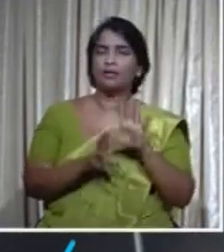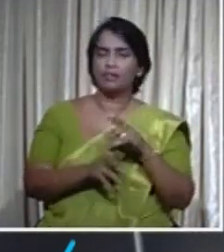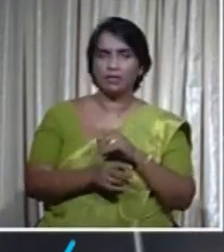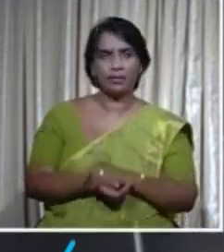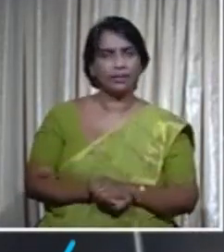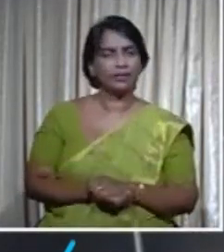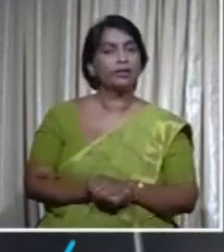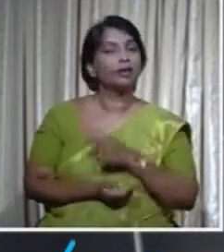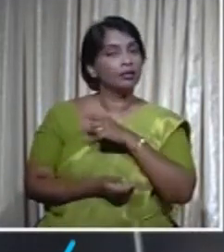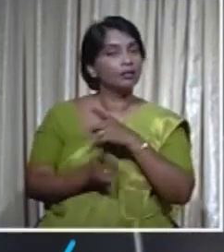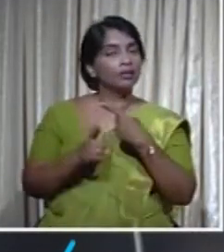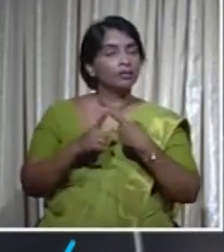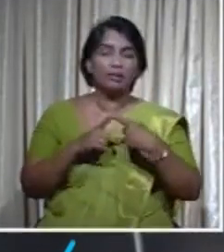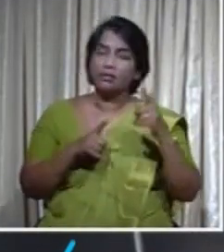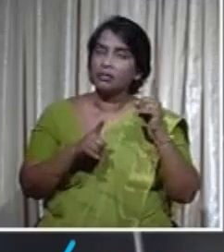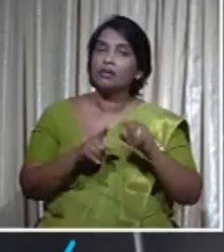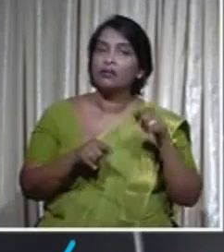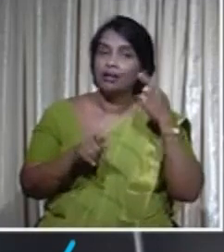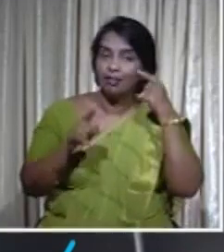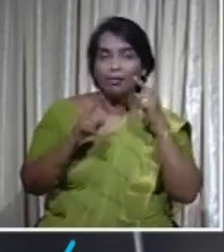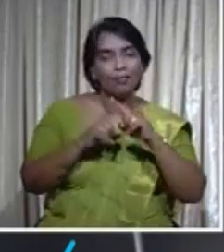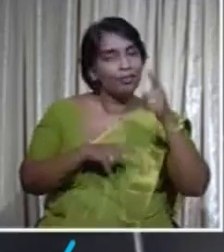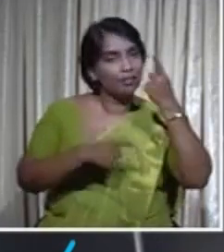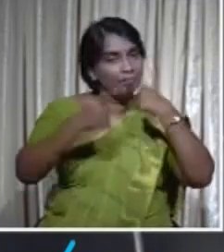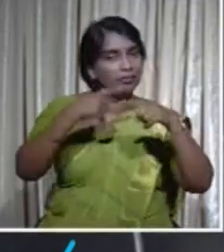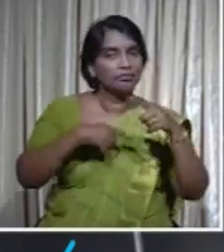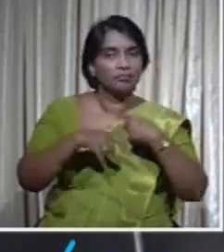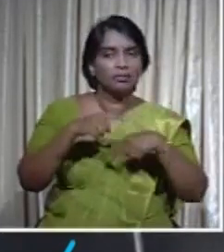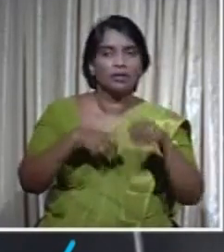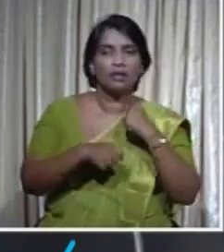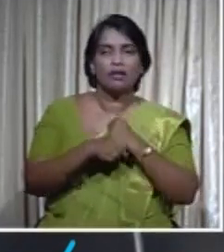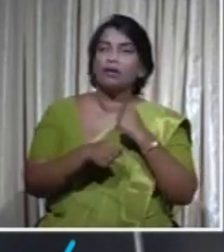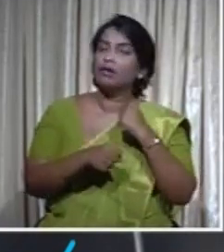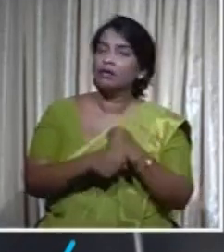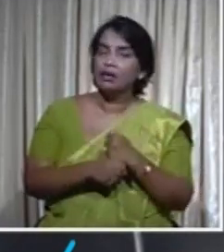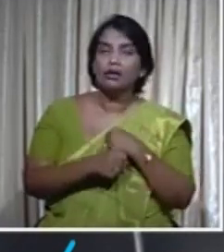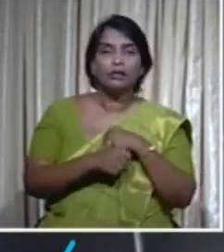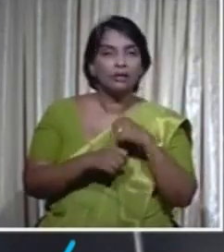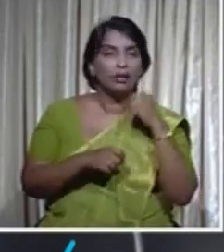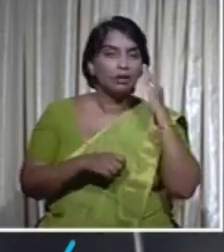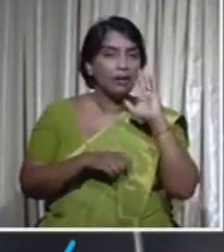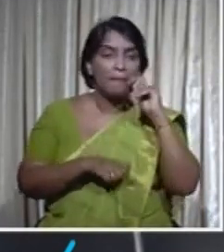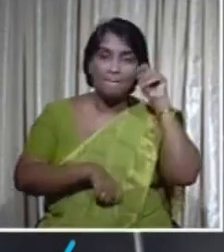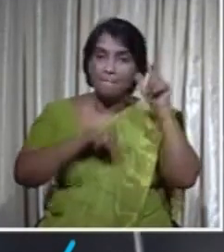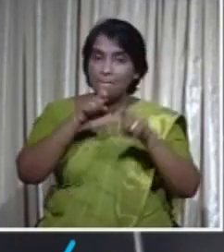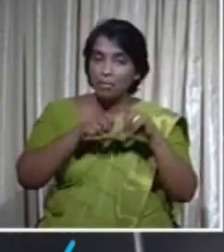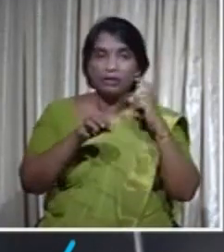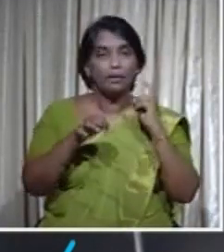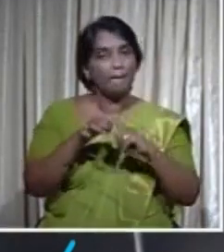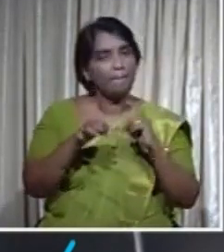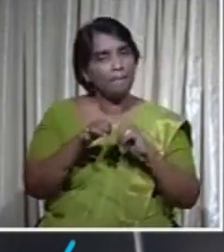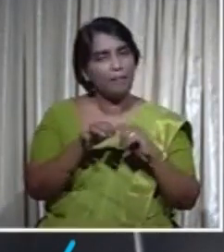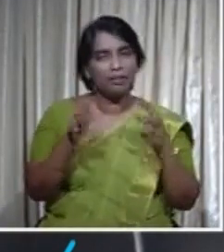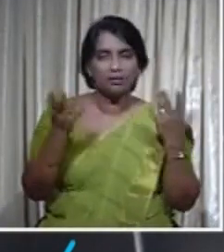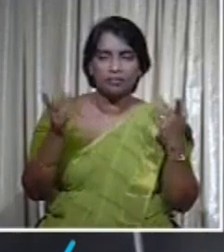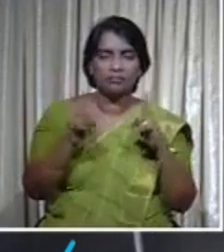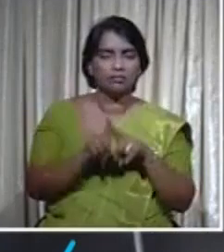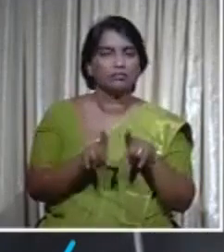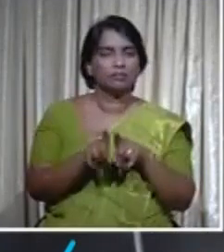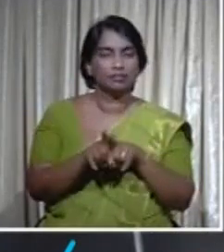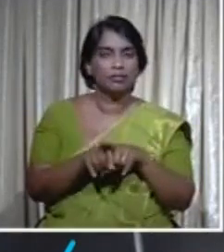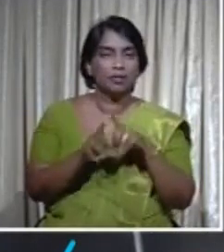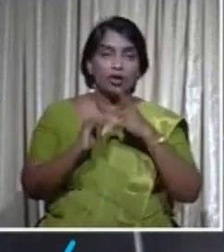ஆகவே இந்த விடயத்திலே அரசாங்கம் சாமானிய மக்களுடைய பிரச்சனை, அதைவிட பட்டதாரிகளுக்கு வேலை வாய்ப்பு